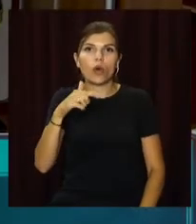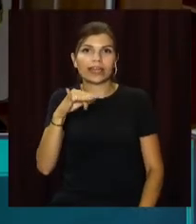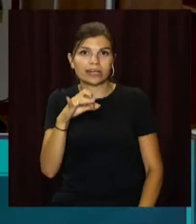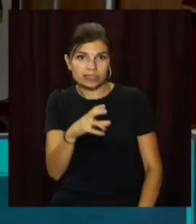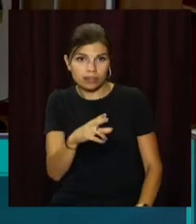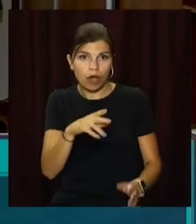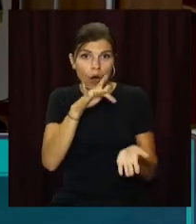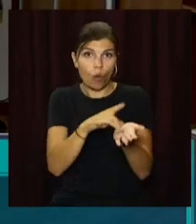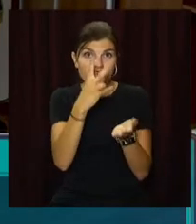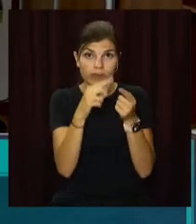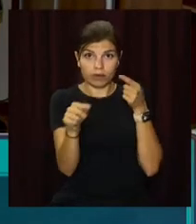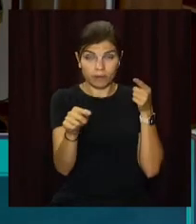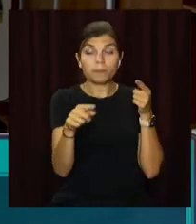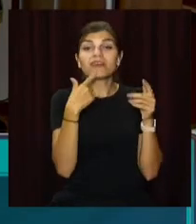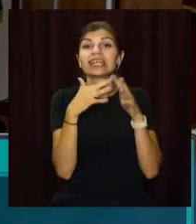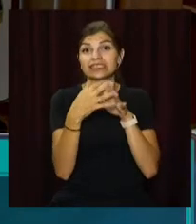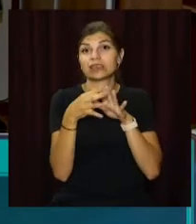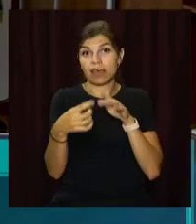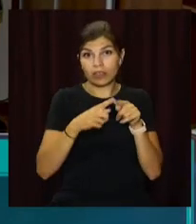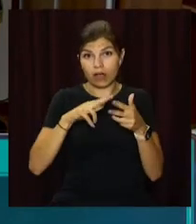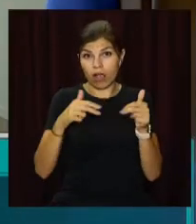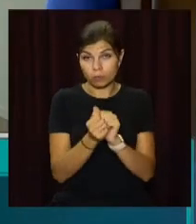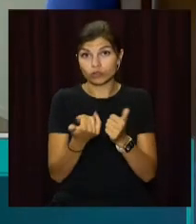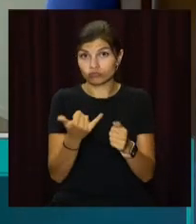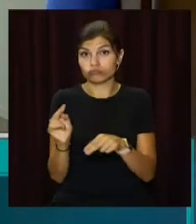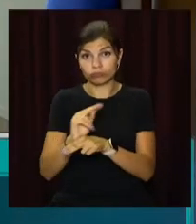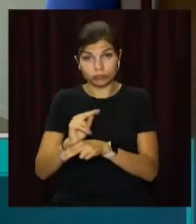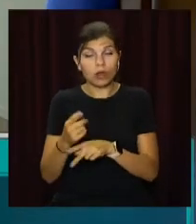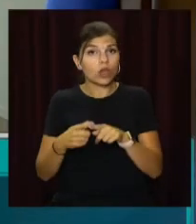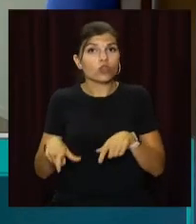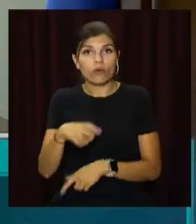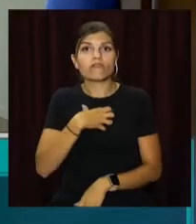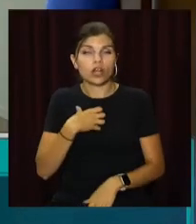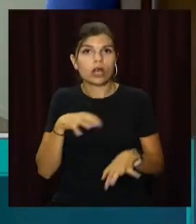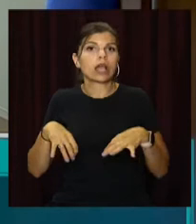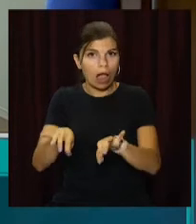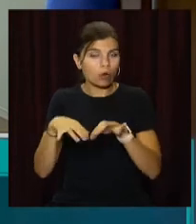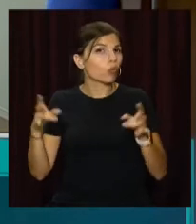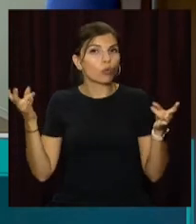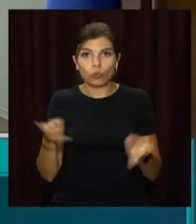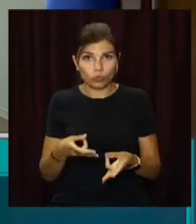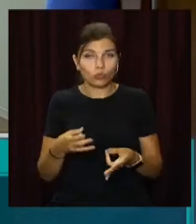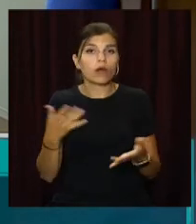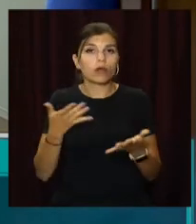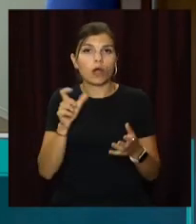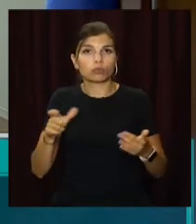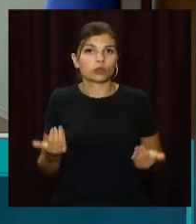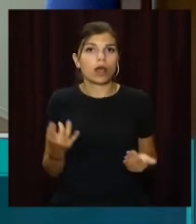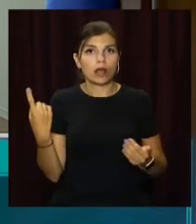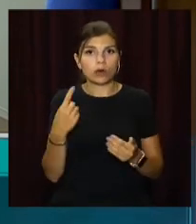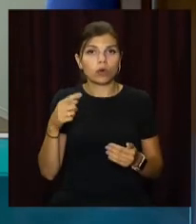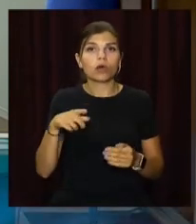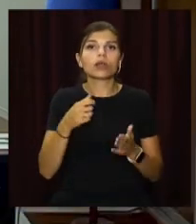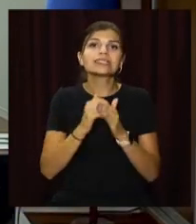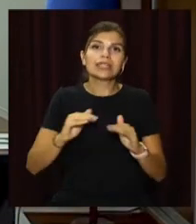стартували роботи біля селища Дмитрівка Кам'янського району. Ця дорога – важлива транспортна артерія, якою мешканці району добираються